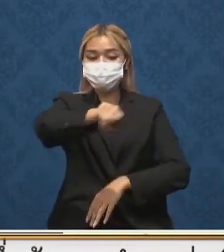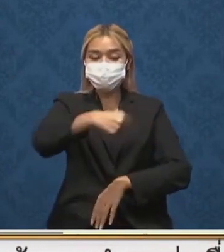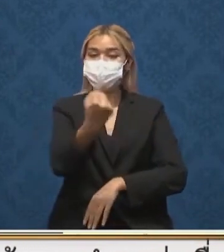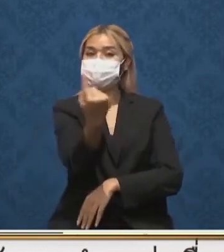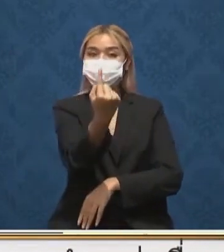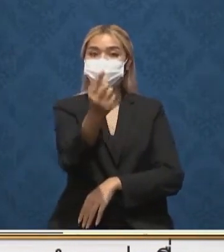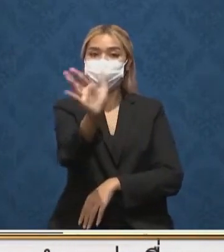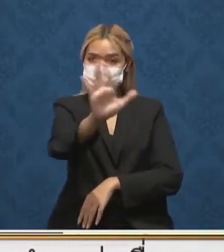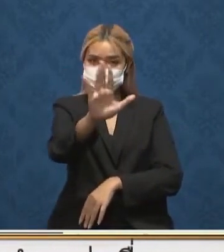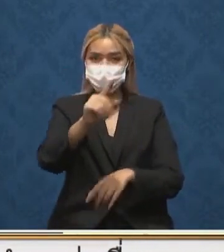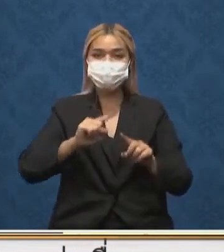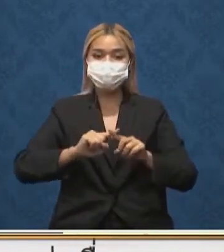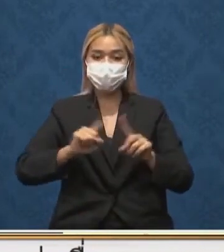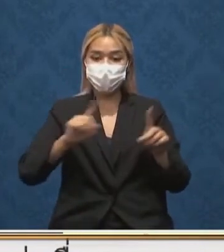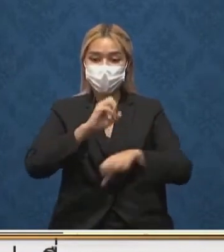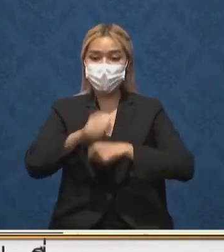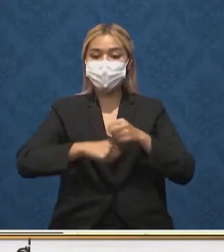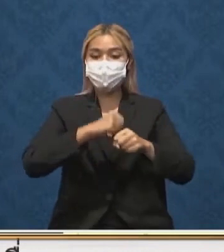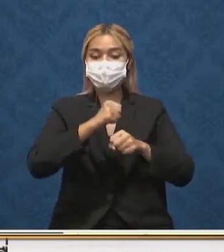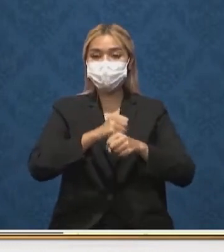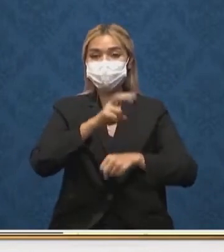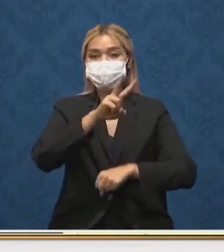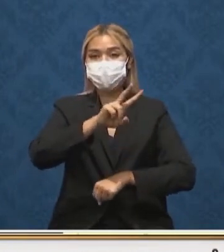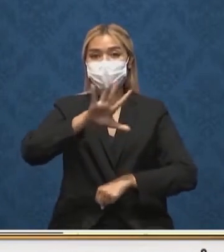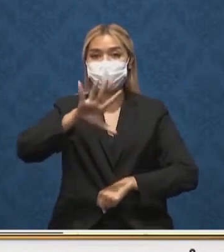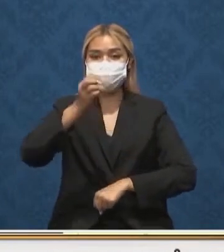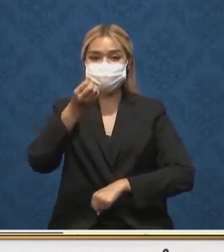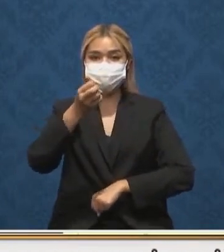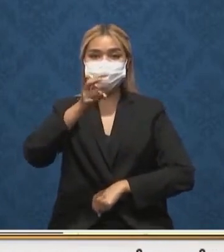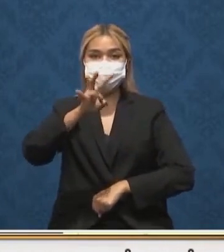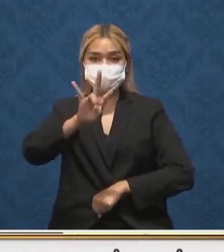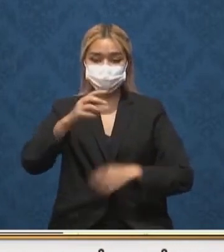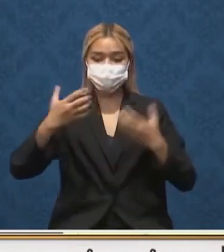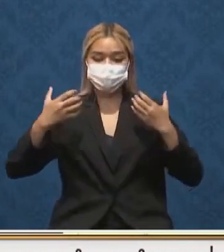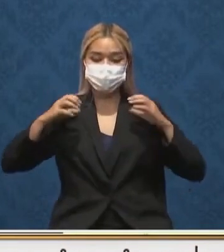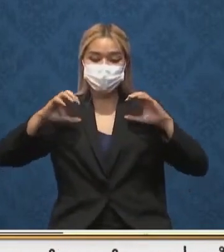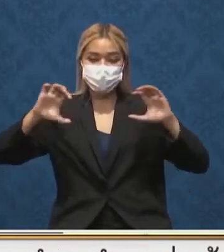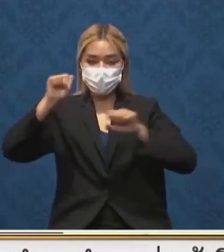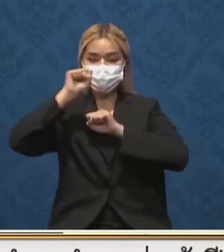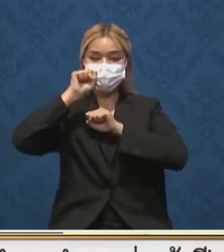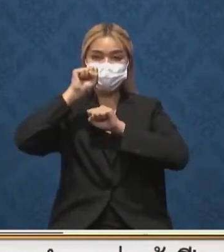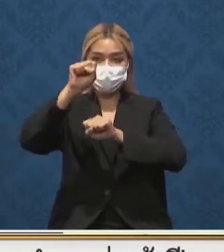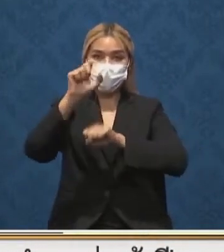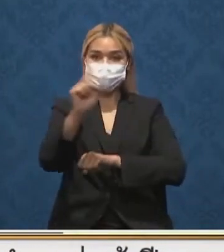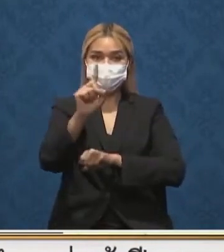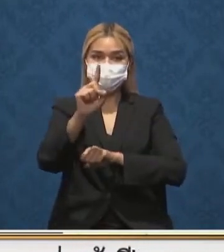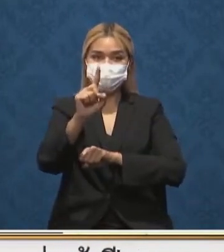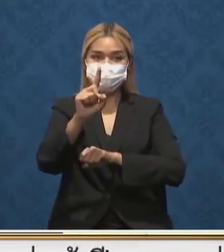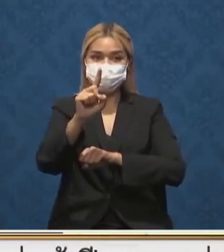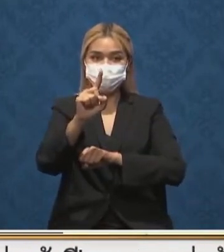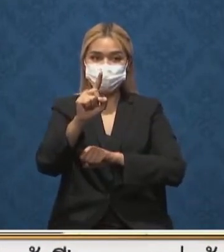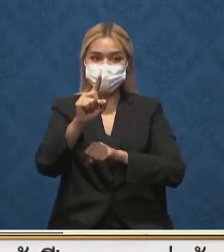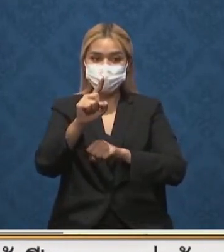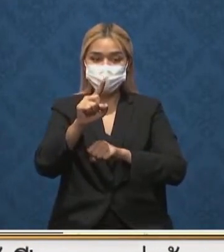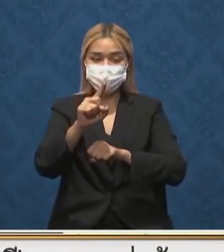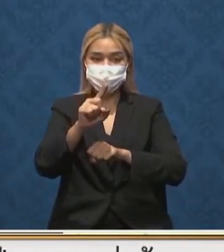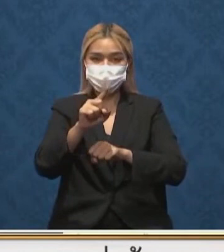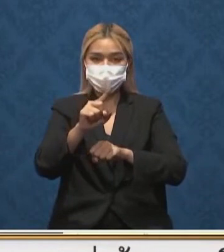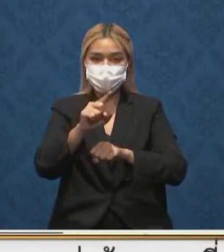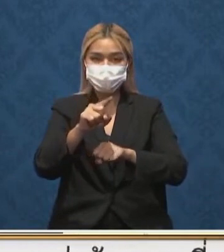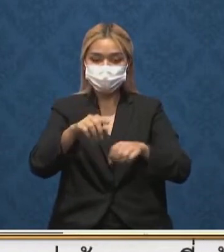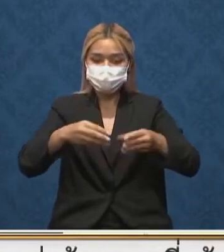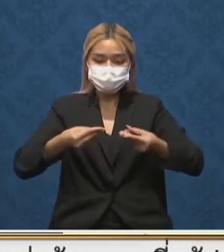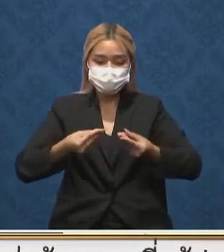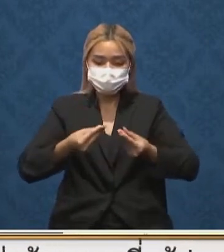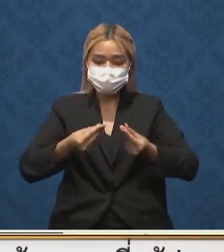กระทั่งในปี2517นั้นทางราชการได้ประกาศเป็นอุทยานพื้นที่อุทยานในพื้นที่หมู่เกาะแถวนี้รวม